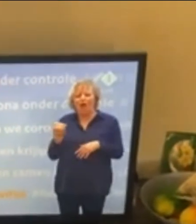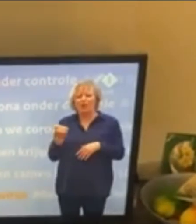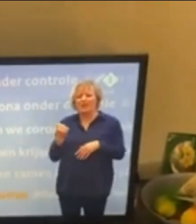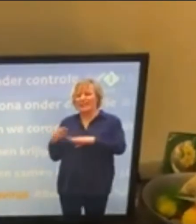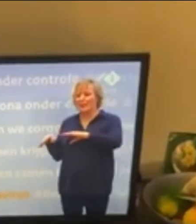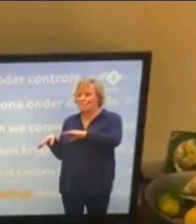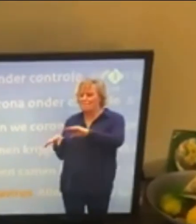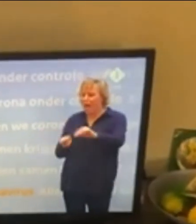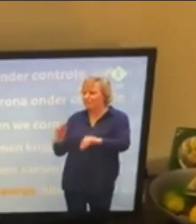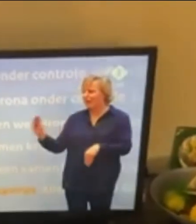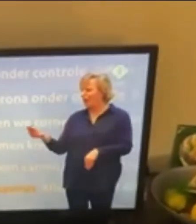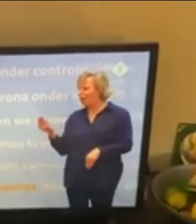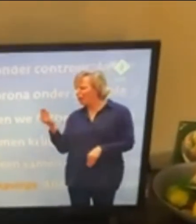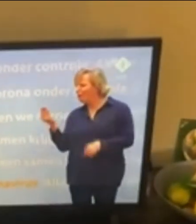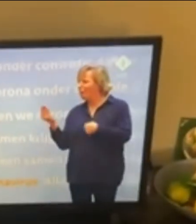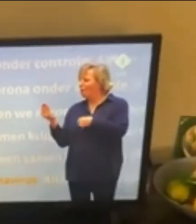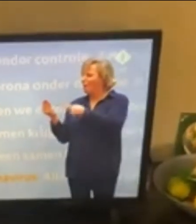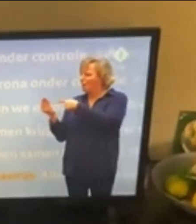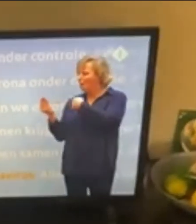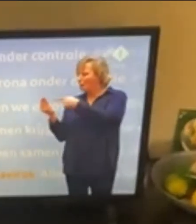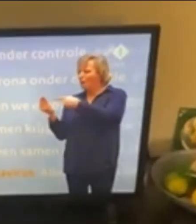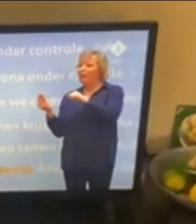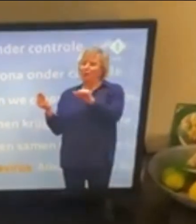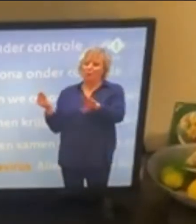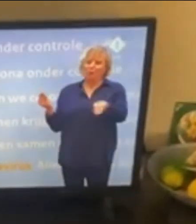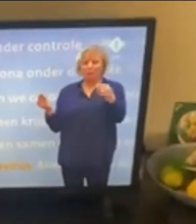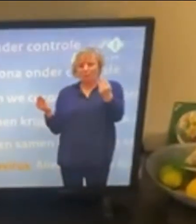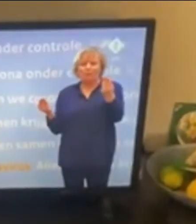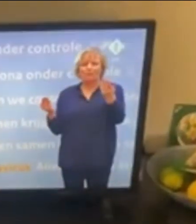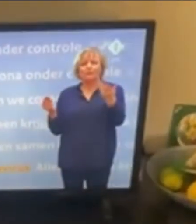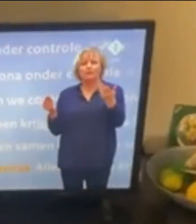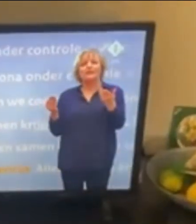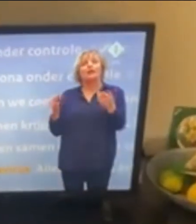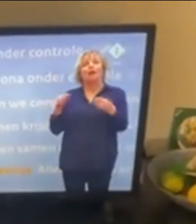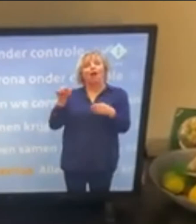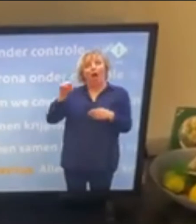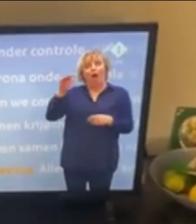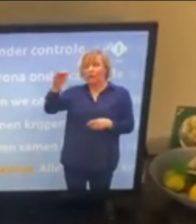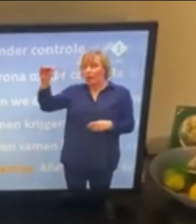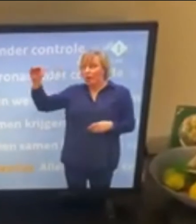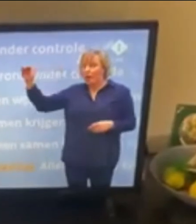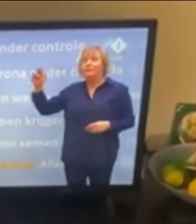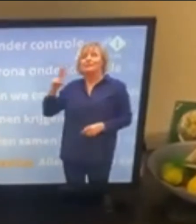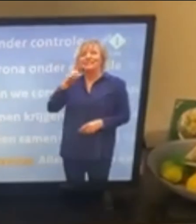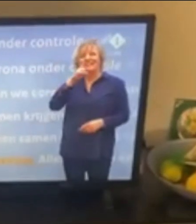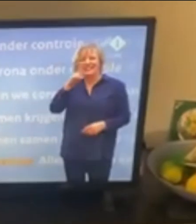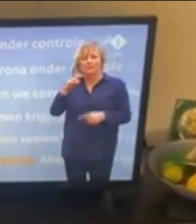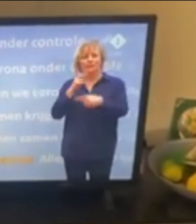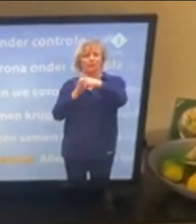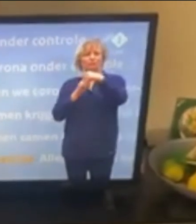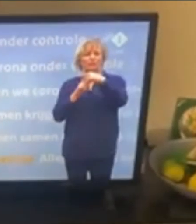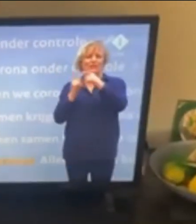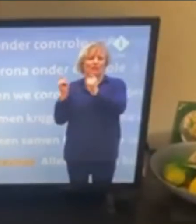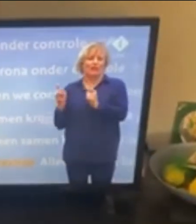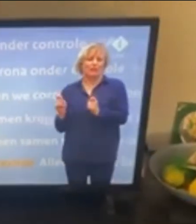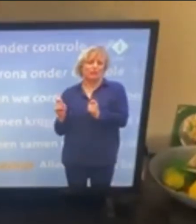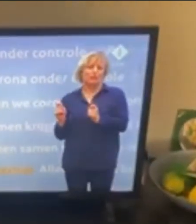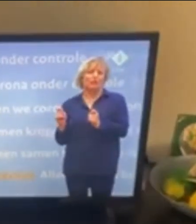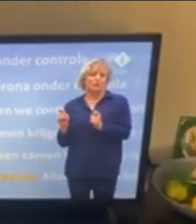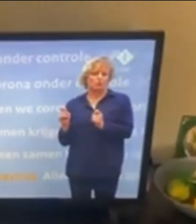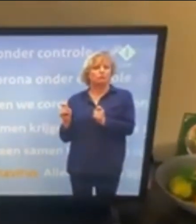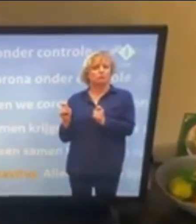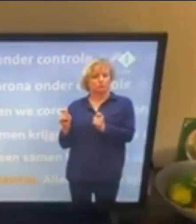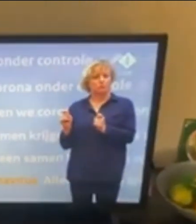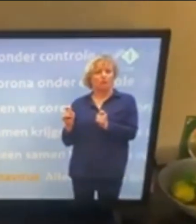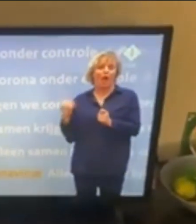apart gaat zitten bekijken. Maar in alle Europese landen waar zo'n avondklok is, daar zie je de positieve resultaten. Daar hebben ze allemaal goed naar gekeken. Maar het is